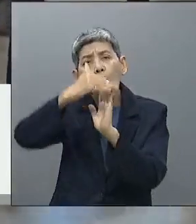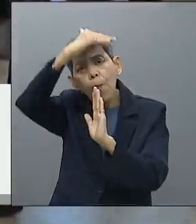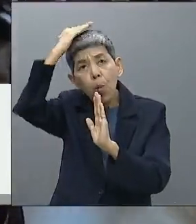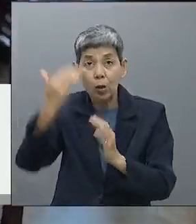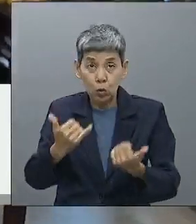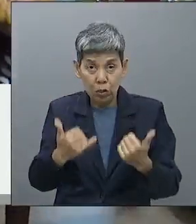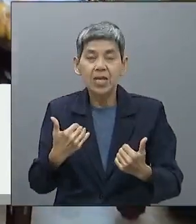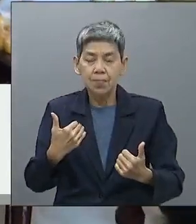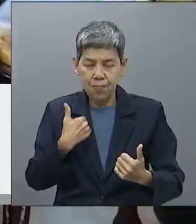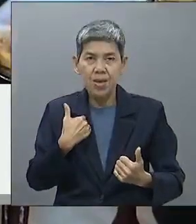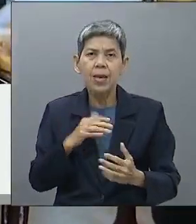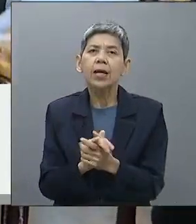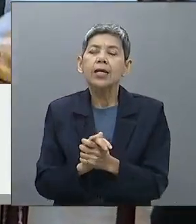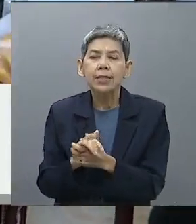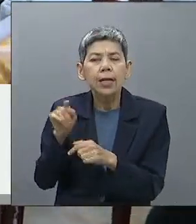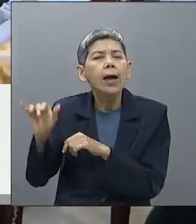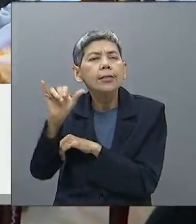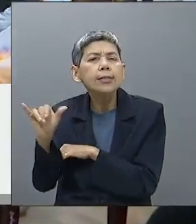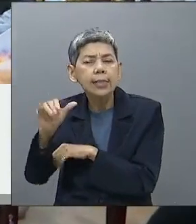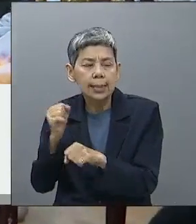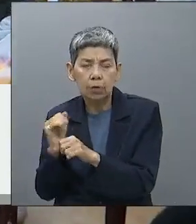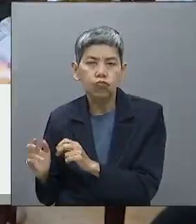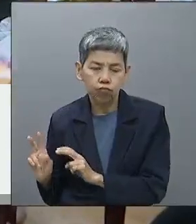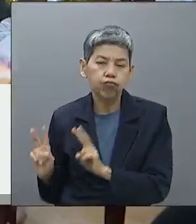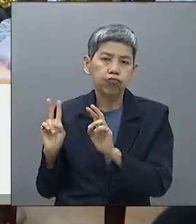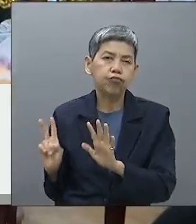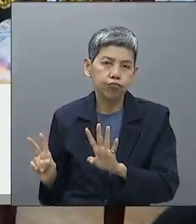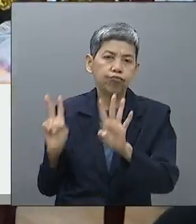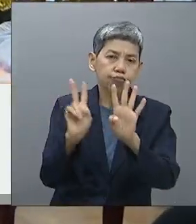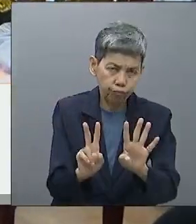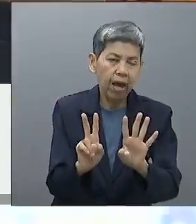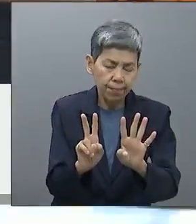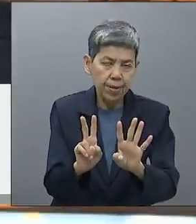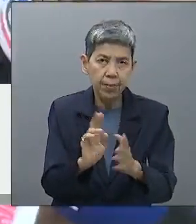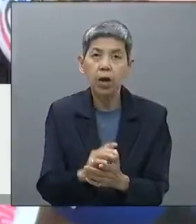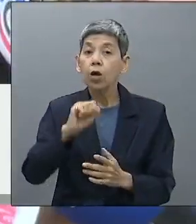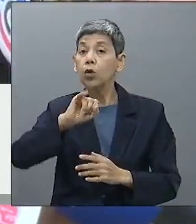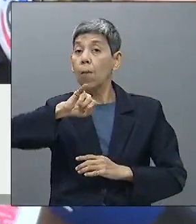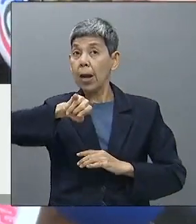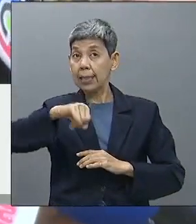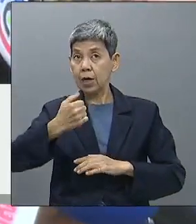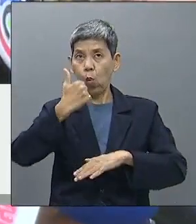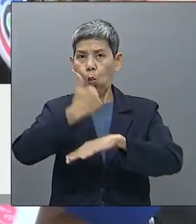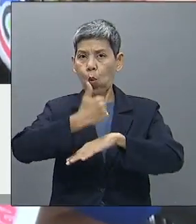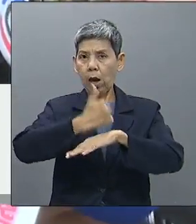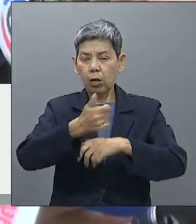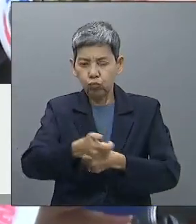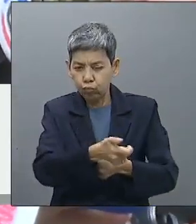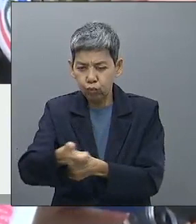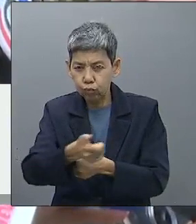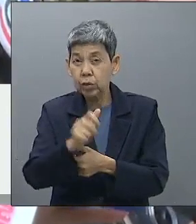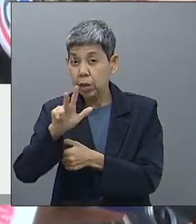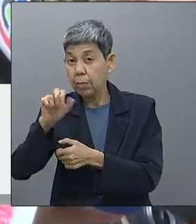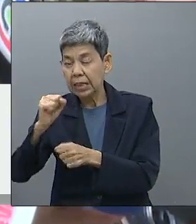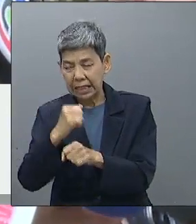มีลูกพี่ลูกน้องของน้องเบนอีก2คนมาร่วมบวชหน้าไฟด้วยนะคะนายสมเจนชูทองหัวหน้าสถานีดับเพลิง3เสนบอกว่